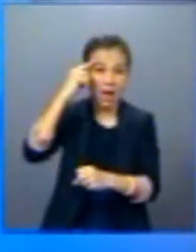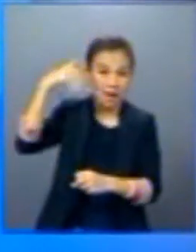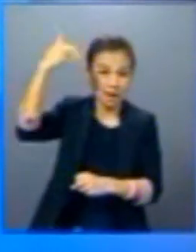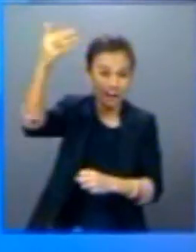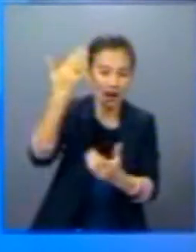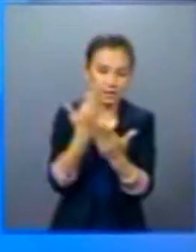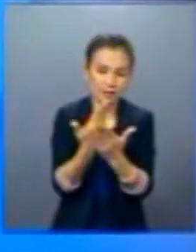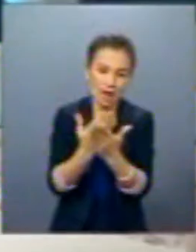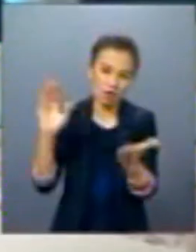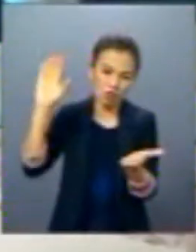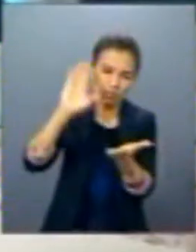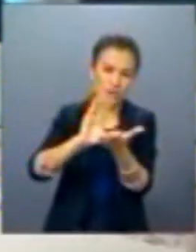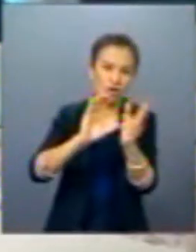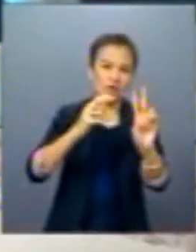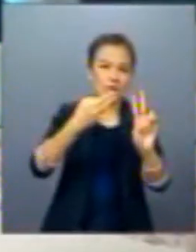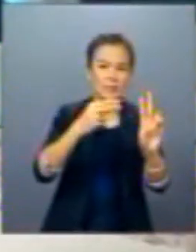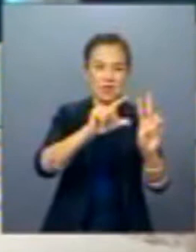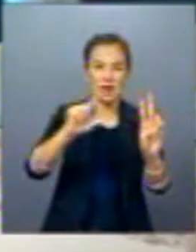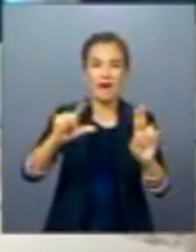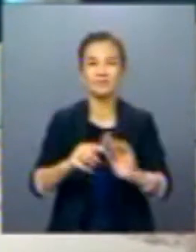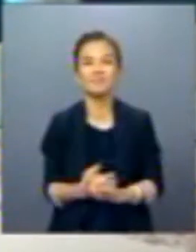ล้านบาทค่ะ